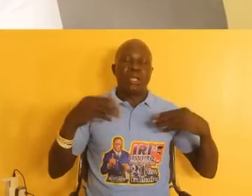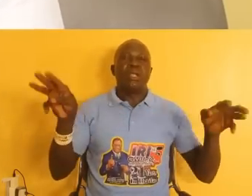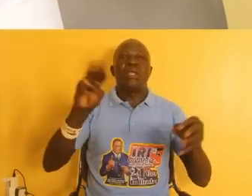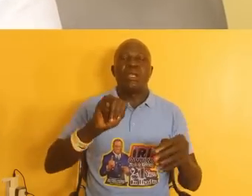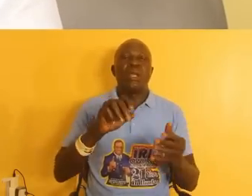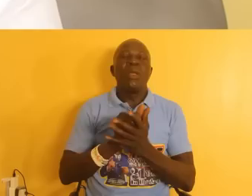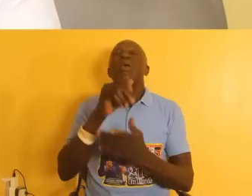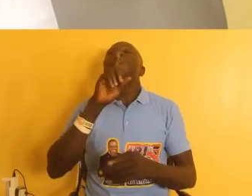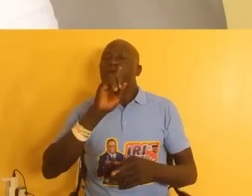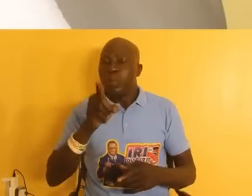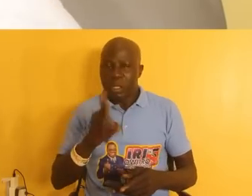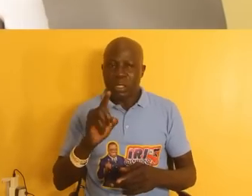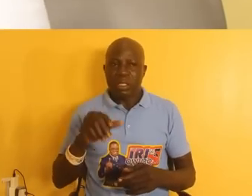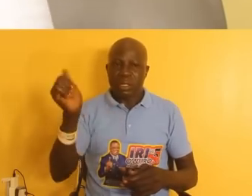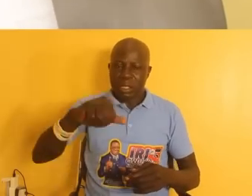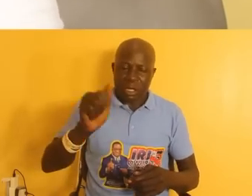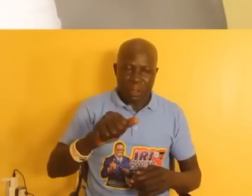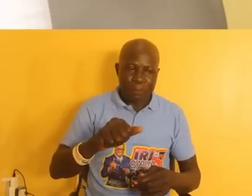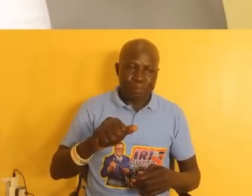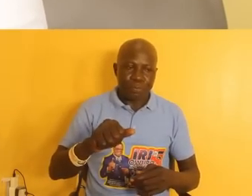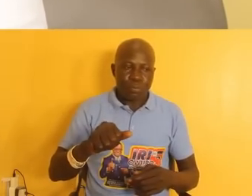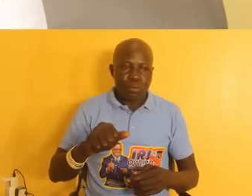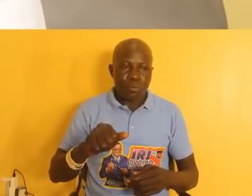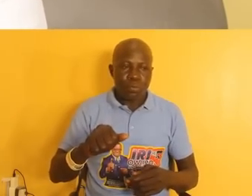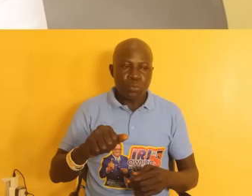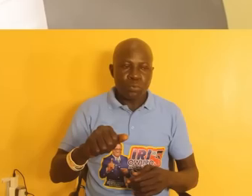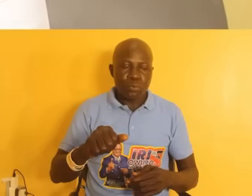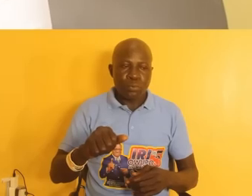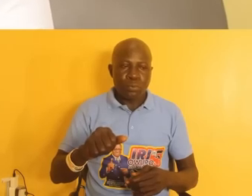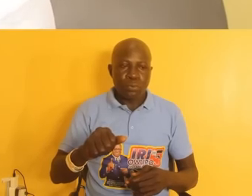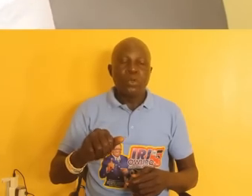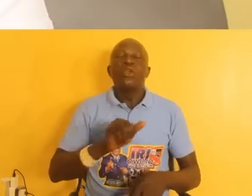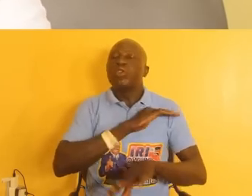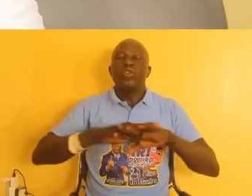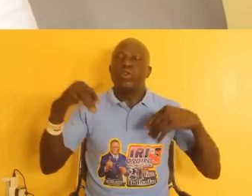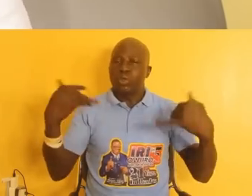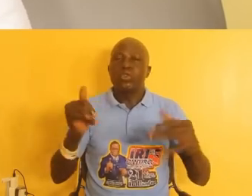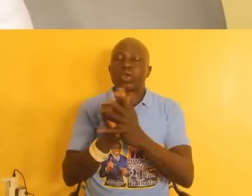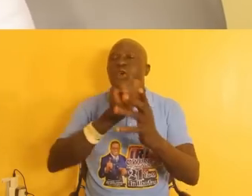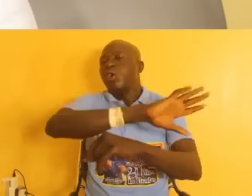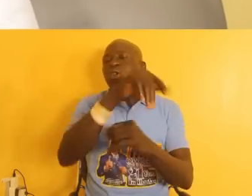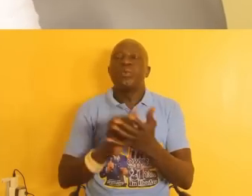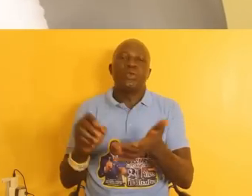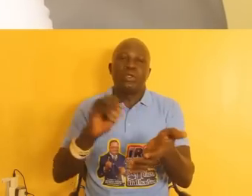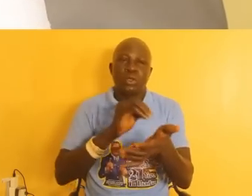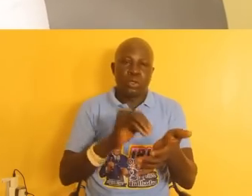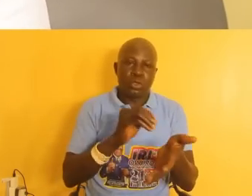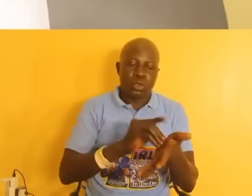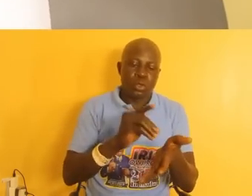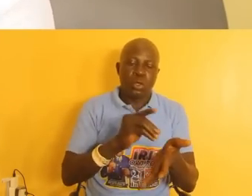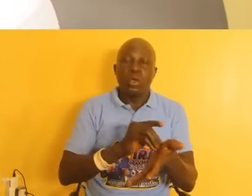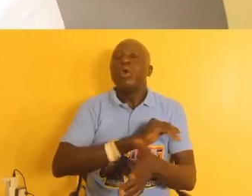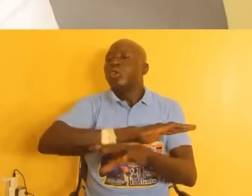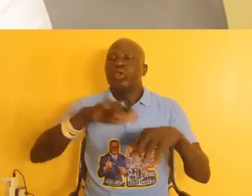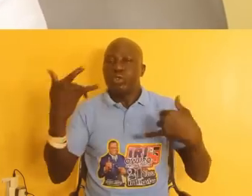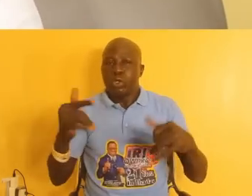Bẹ́ẹ̀ ni o sọ pé ẹ gbọ́dọ̀ fi ti àwọn dókítà ṣeré. I told you you must not joke with medical. Emma fi